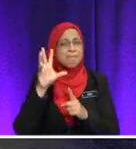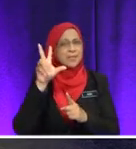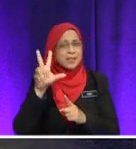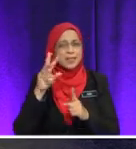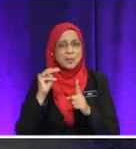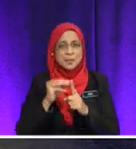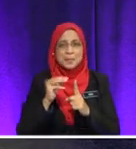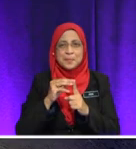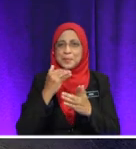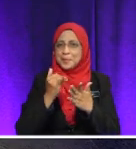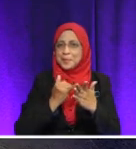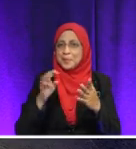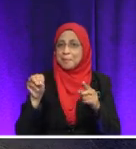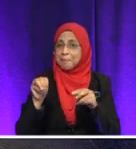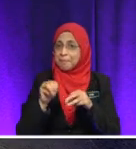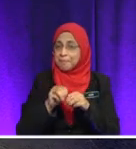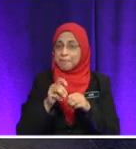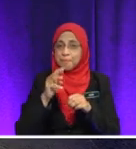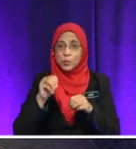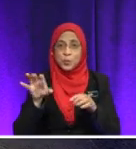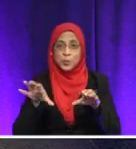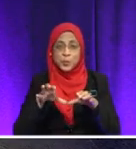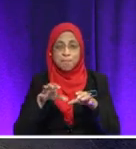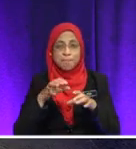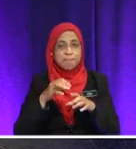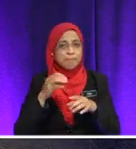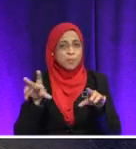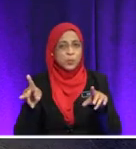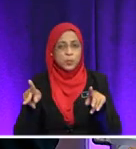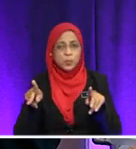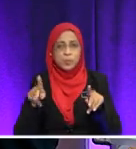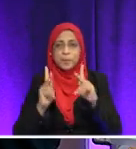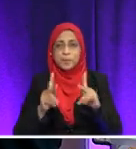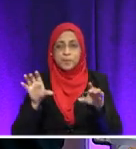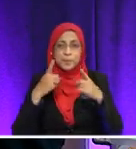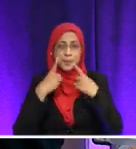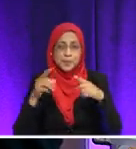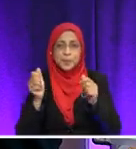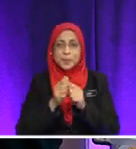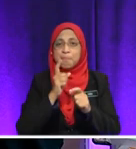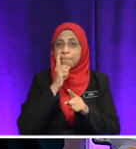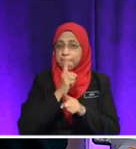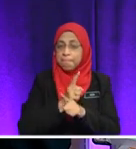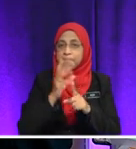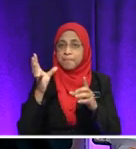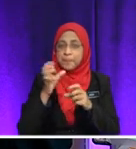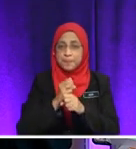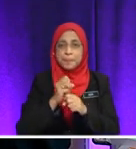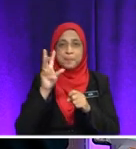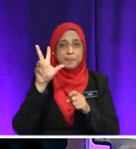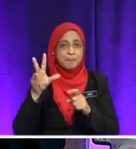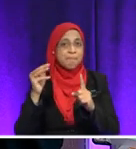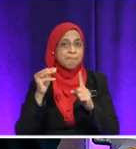macam kalau garis pembinaan betul objek betul ada dua Mekkah